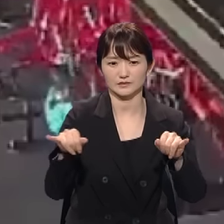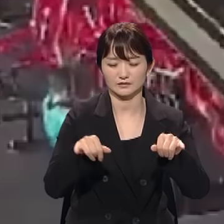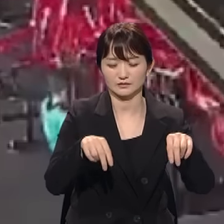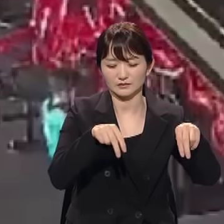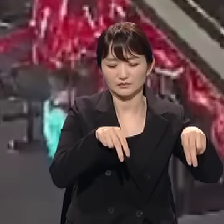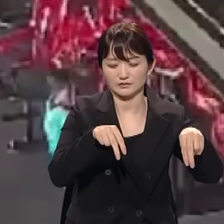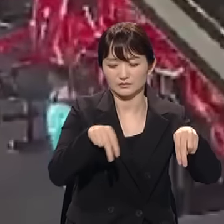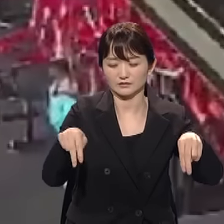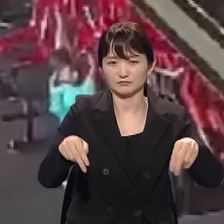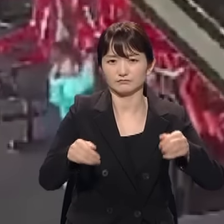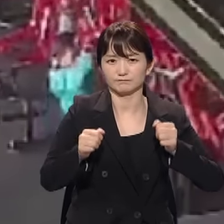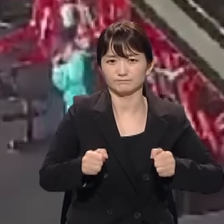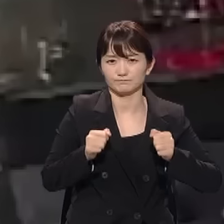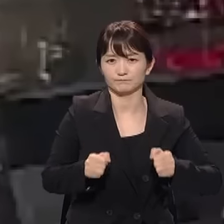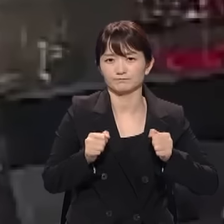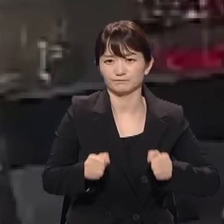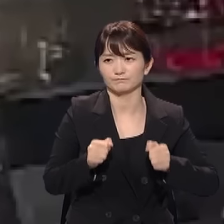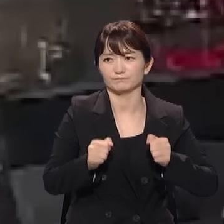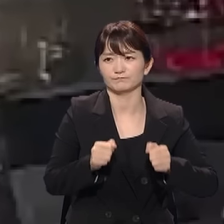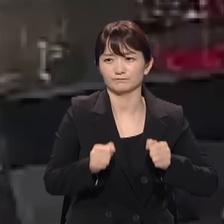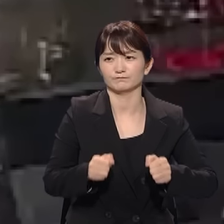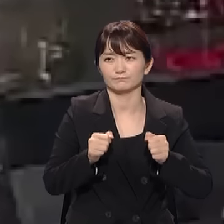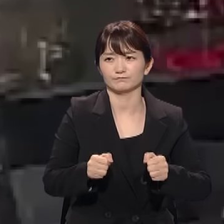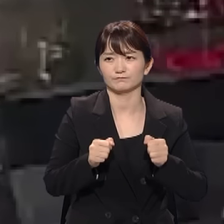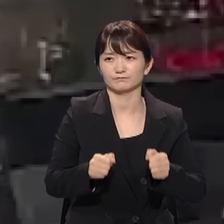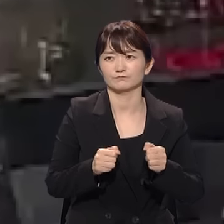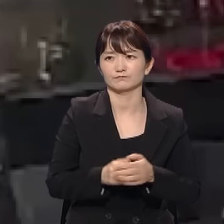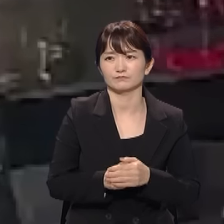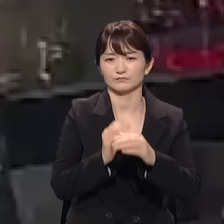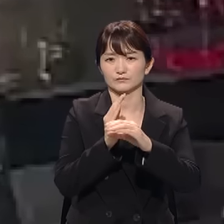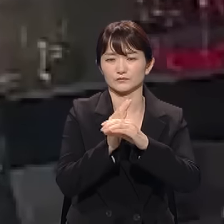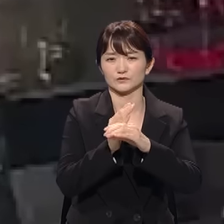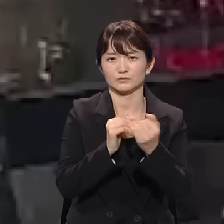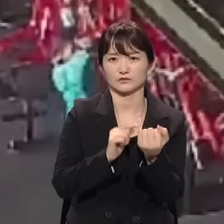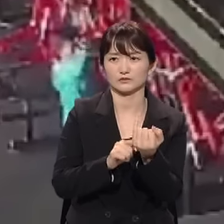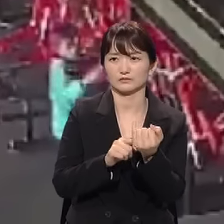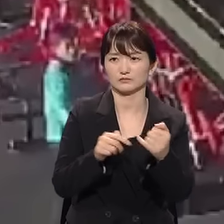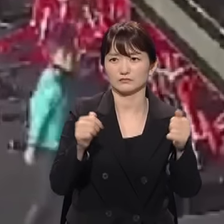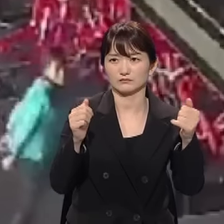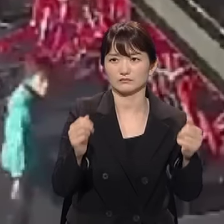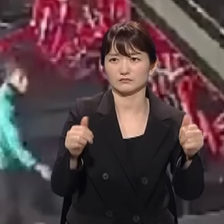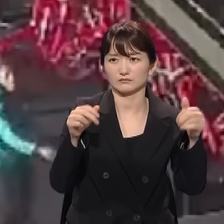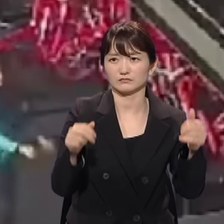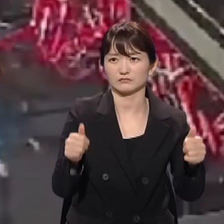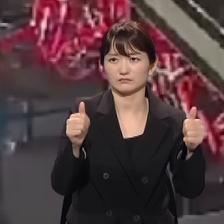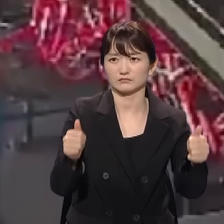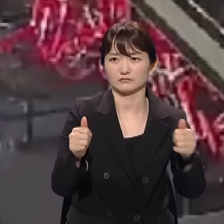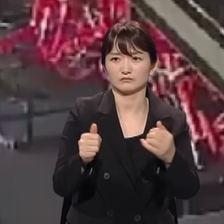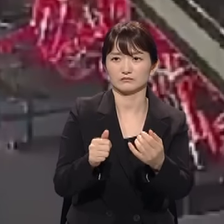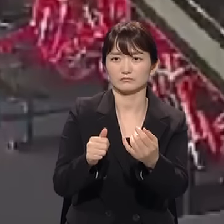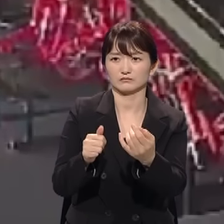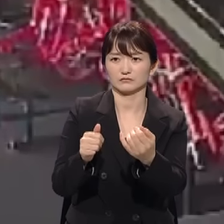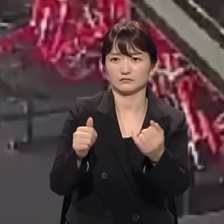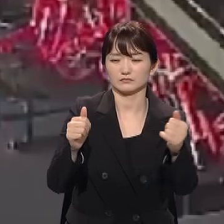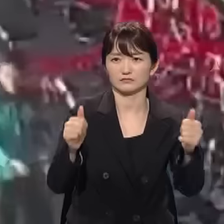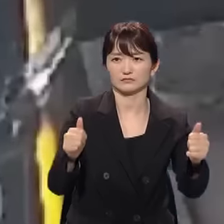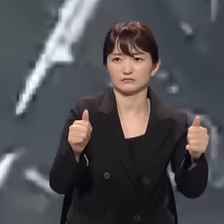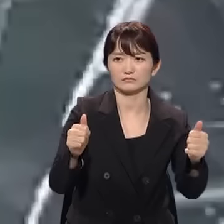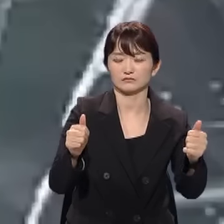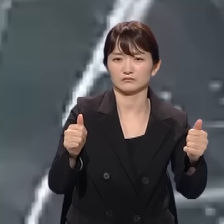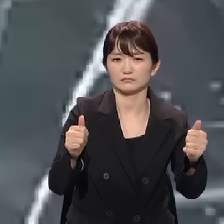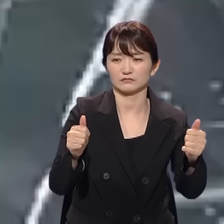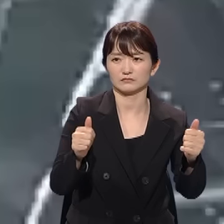뛰고 있습니다. 모두들 열심히 운동하고 있는데 중간에 있던 한 여성 갑자기 스르르 미끄러집니다.